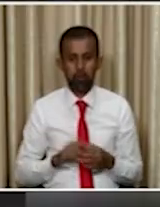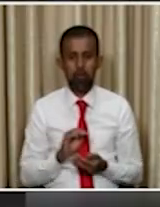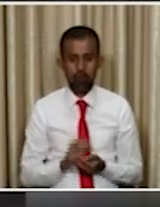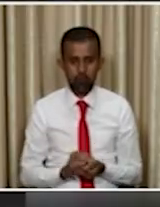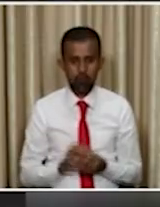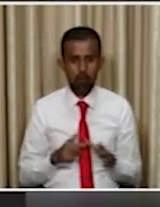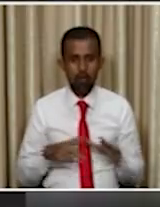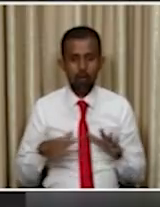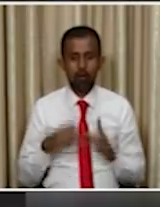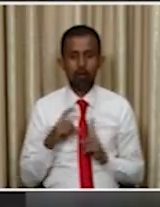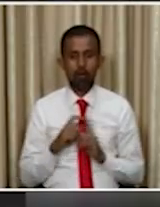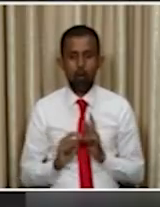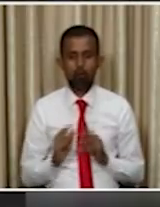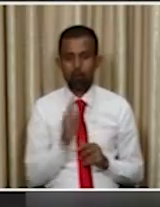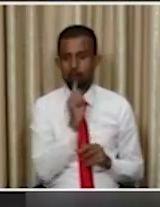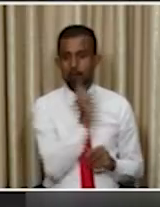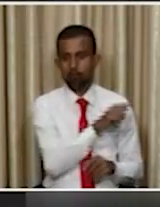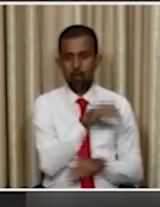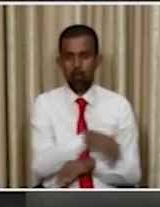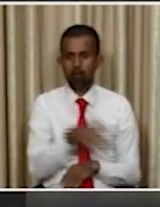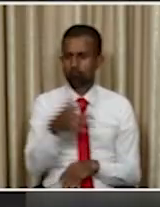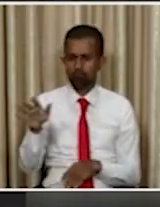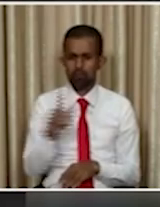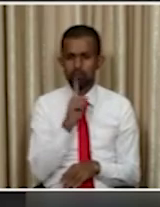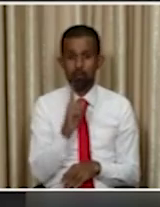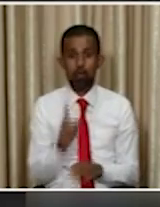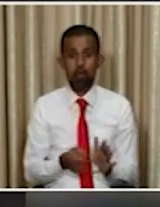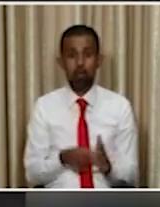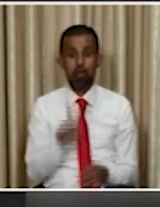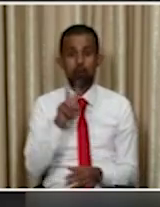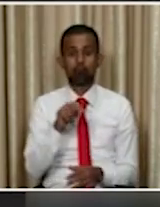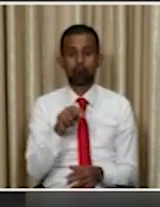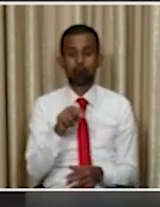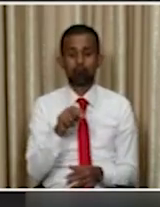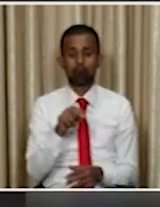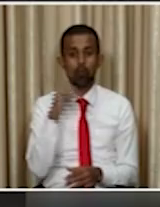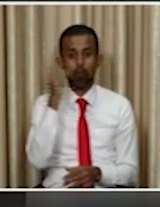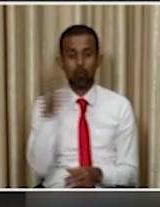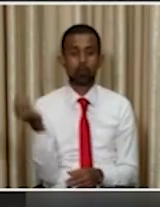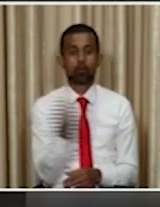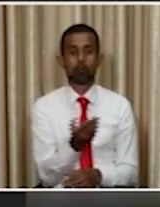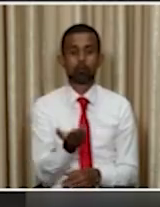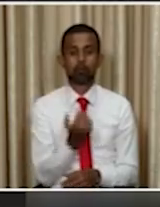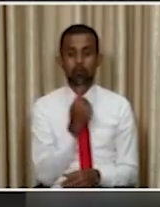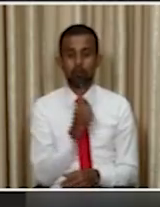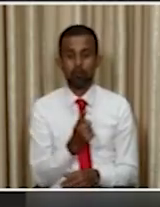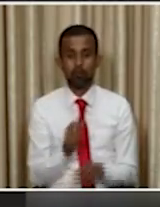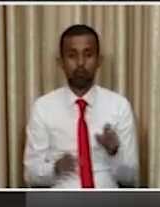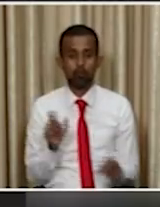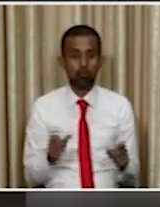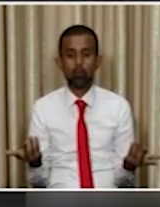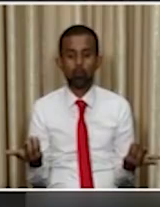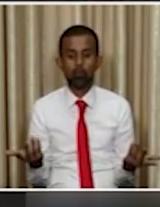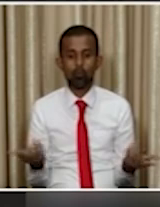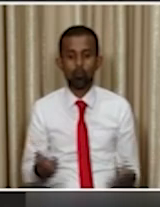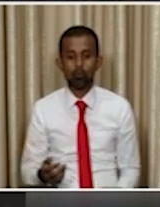වනජීවි දෙපාර්තමේන්තුවට කිව්වහම මේ අලියා අයින් කරන්න කියලා ලක්ෂ 20ක් යනවා ඒක හොයලා දෙන්න කියනවා මිනිස්සුන්. එතකොට මිනිස්සු කොහෙන්ද මේවට සල්ලි